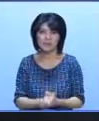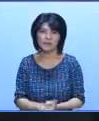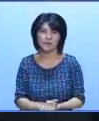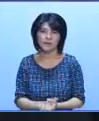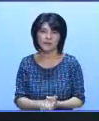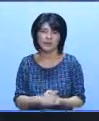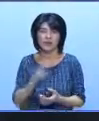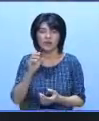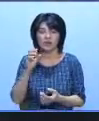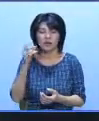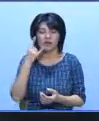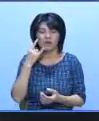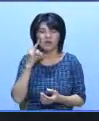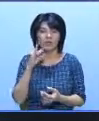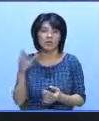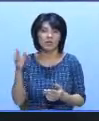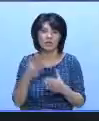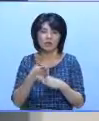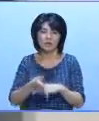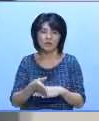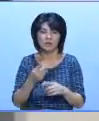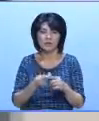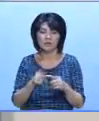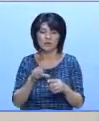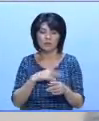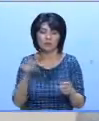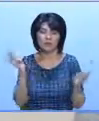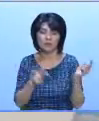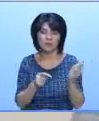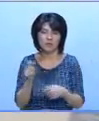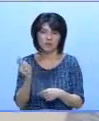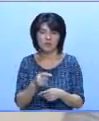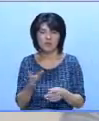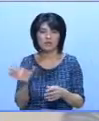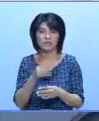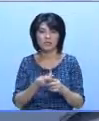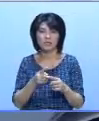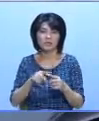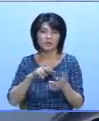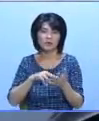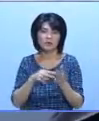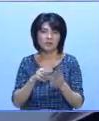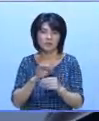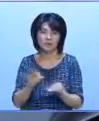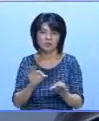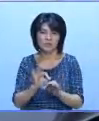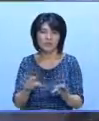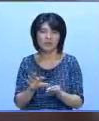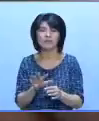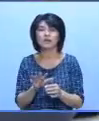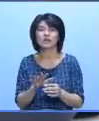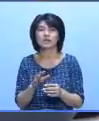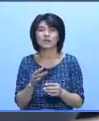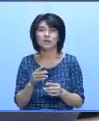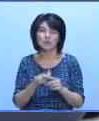Ертіс Баян өңіріне келген қонақтар мен мектеп бағдарламасына қатысты оқулықтардағы тапсырмаларға да тоқталып өтті. Себебі кітаптағы жаттығулар пәнге